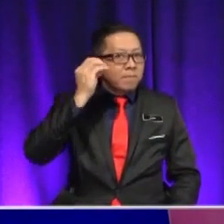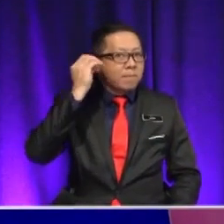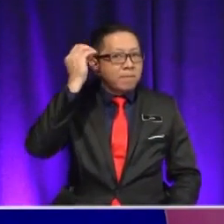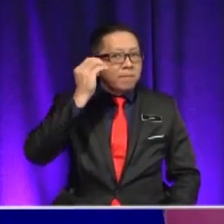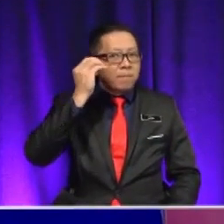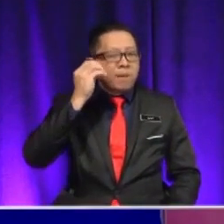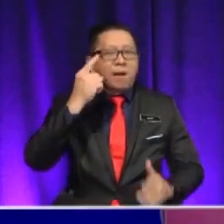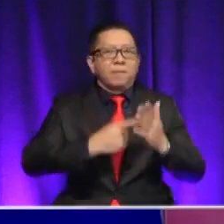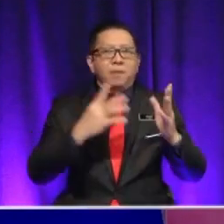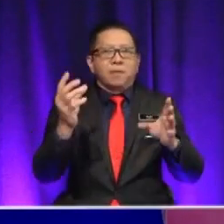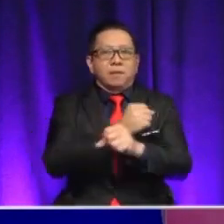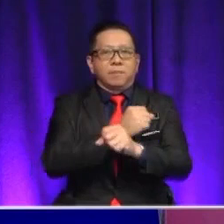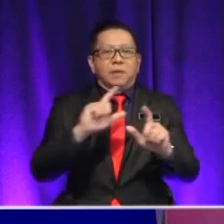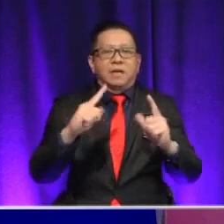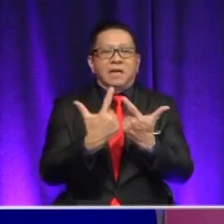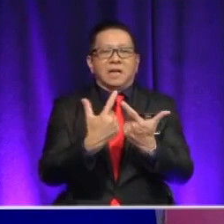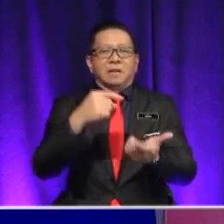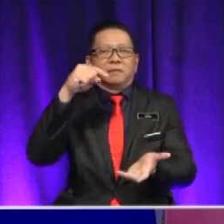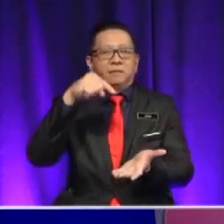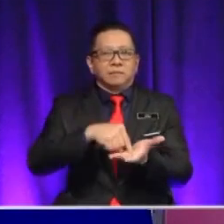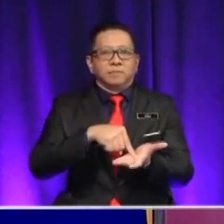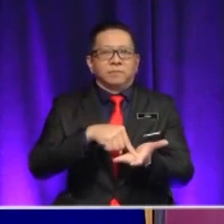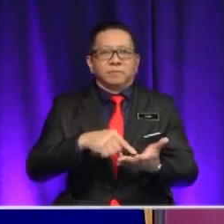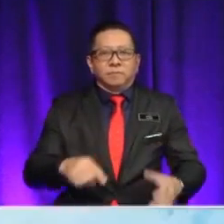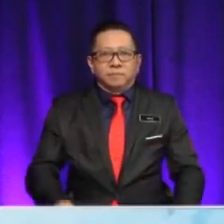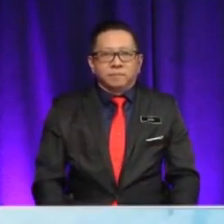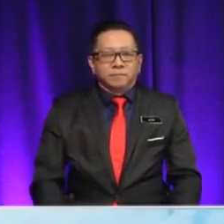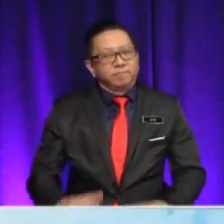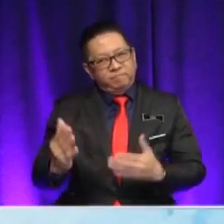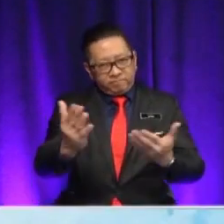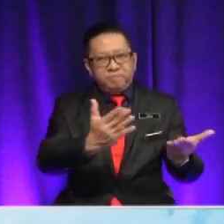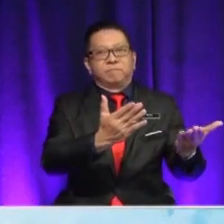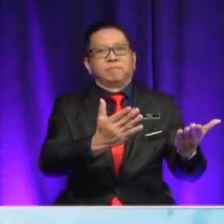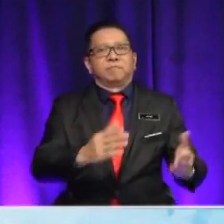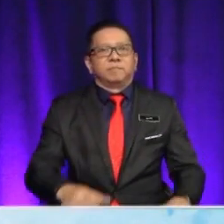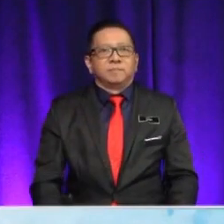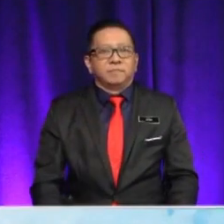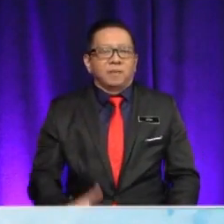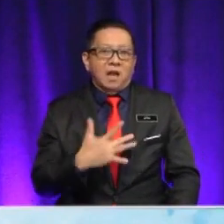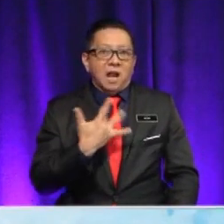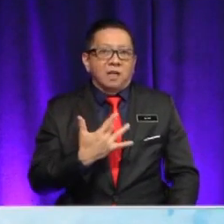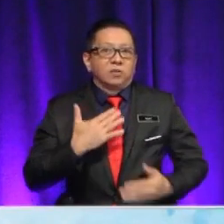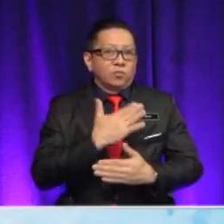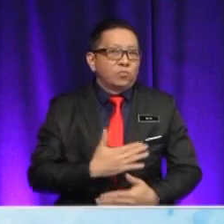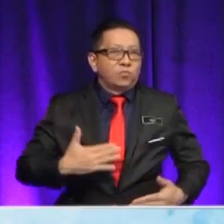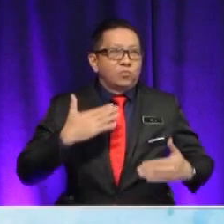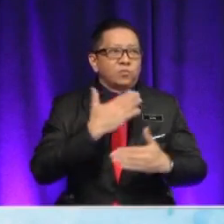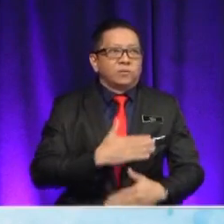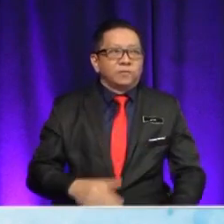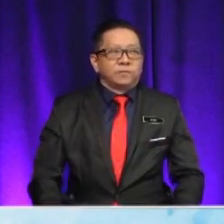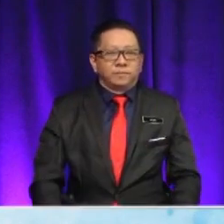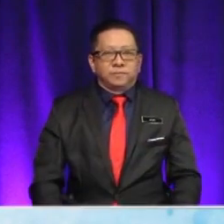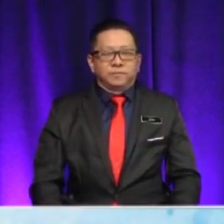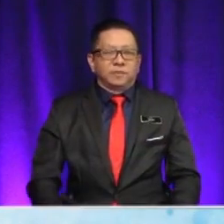awak dapat daripada kelas pembelajaran kita pada hari ini? Silakan. Macam mana, rasa seronok tak? Silakan.